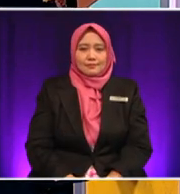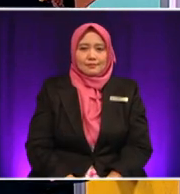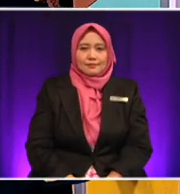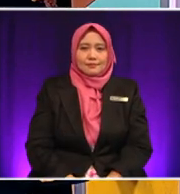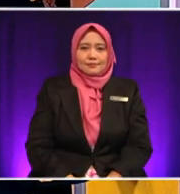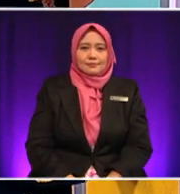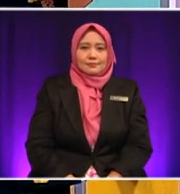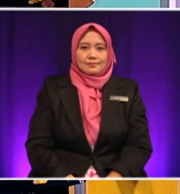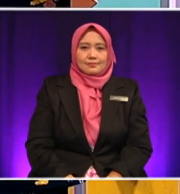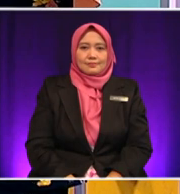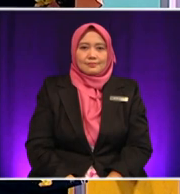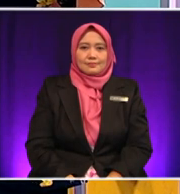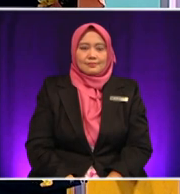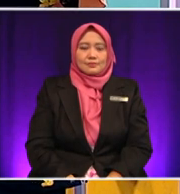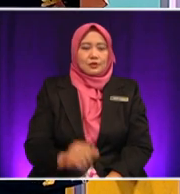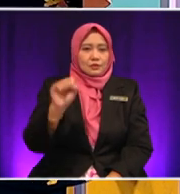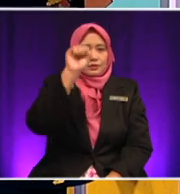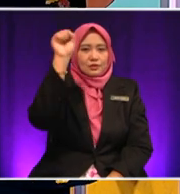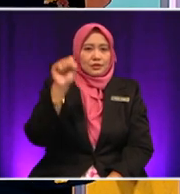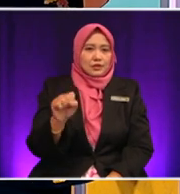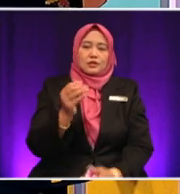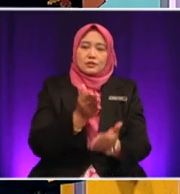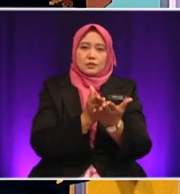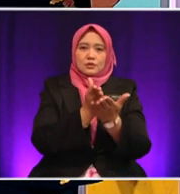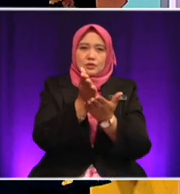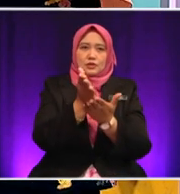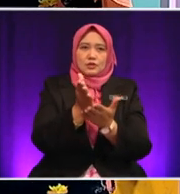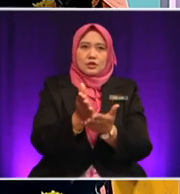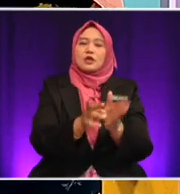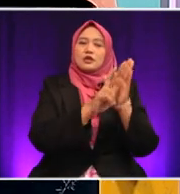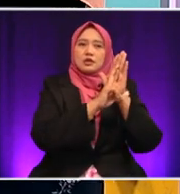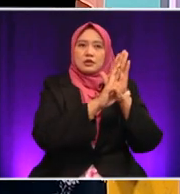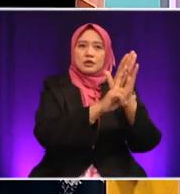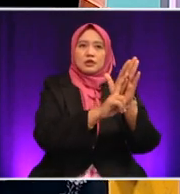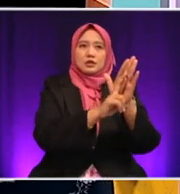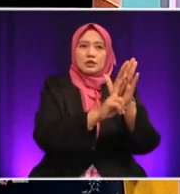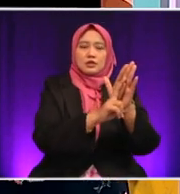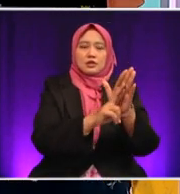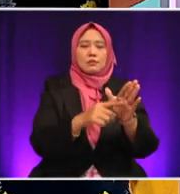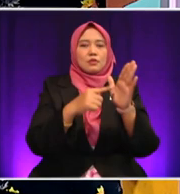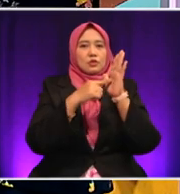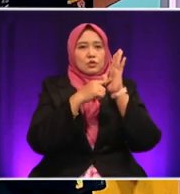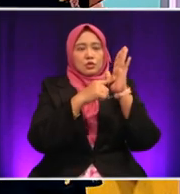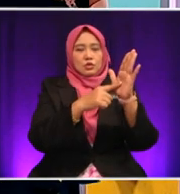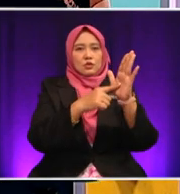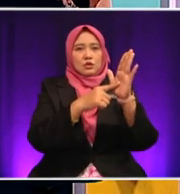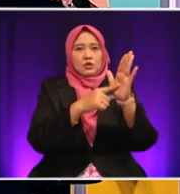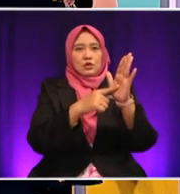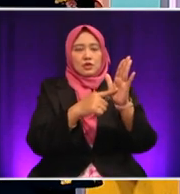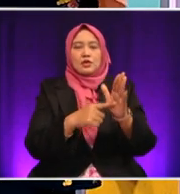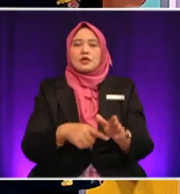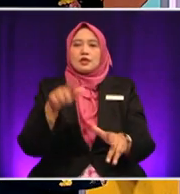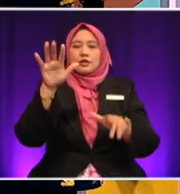itu oke soalan seterusnya yaitu Raja menunjukkan langkah keselamatan untuk lock masuk ikon tadi